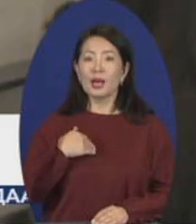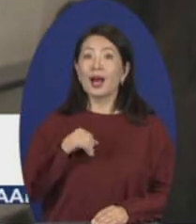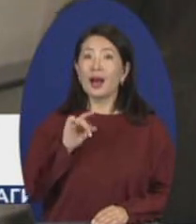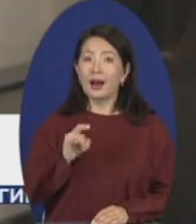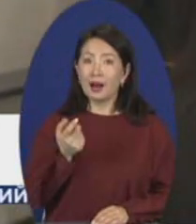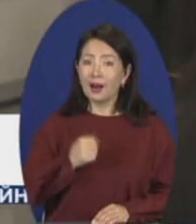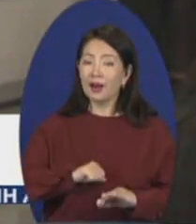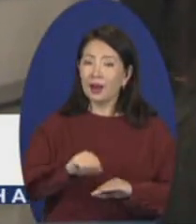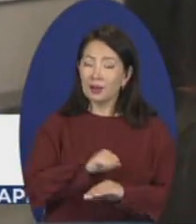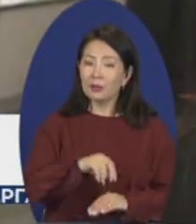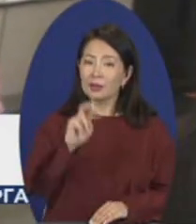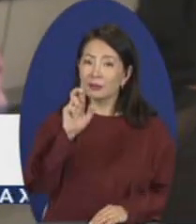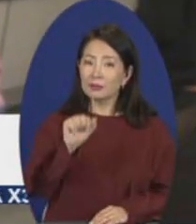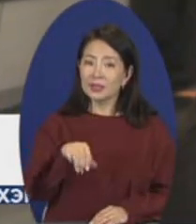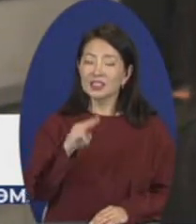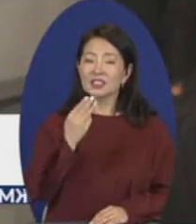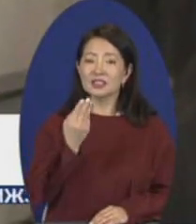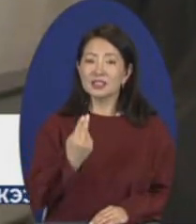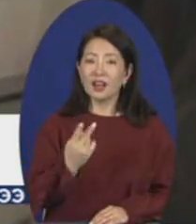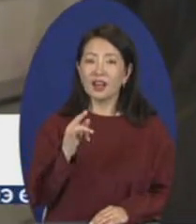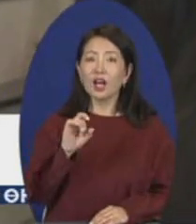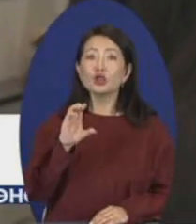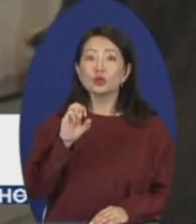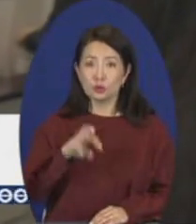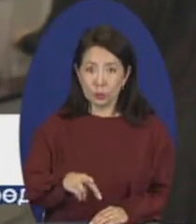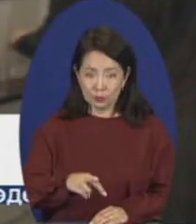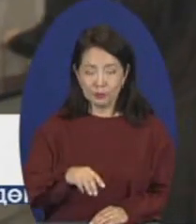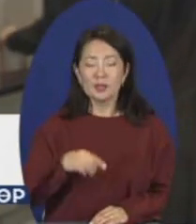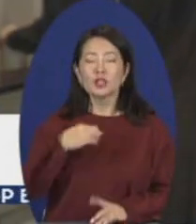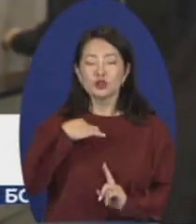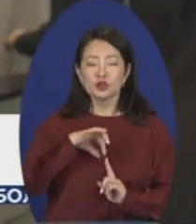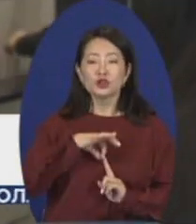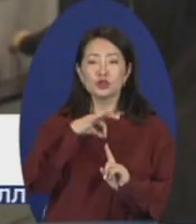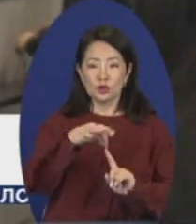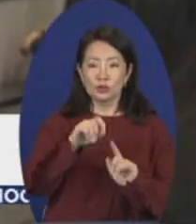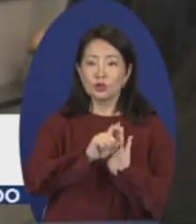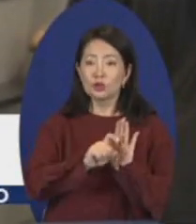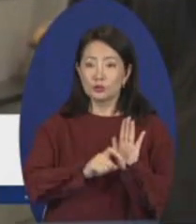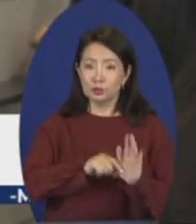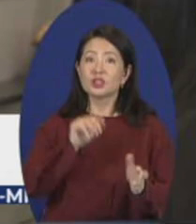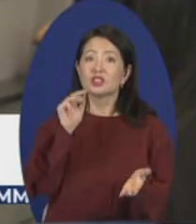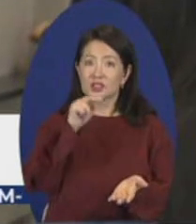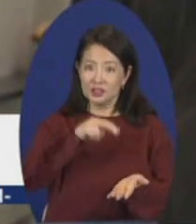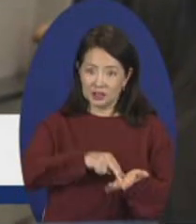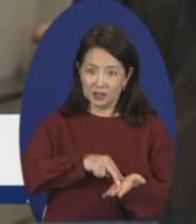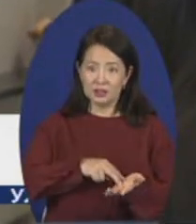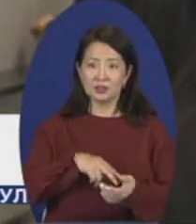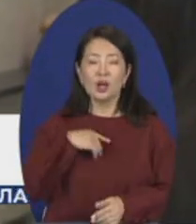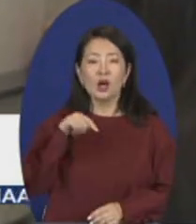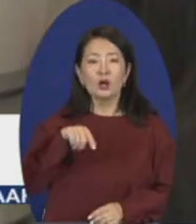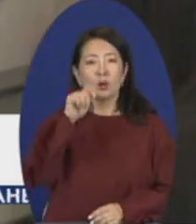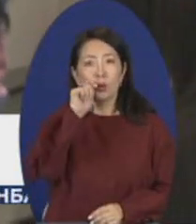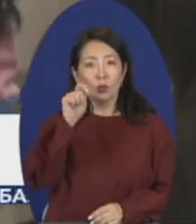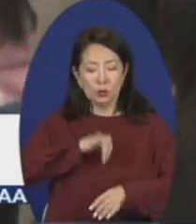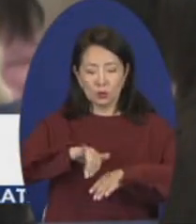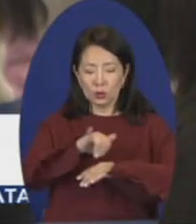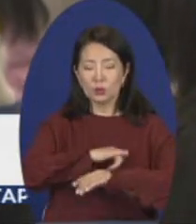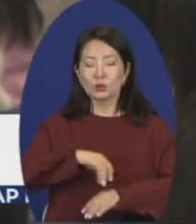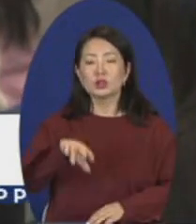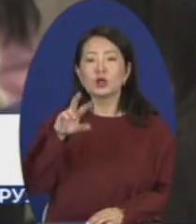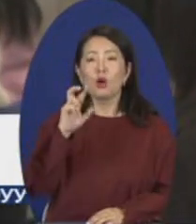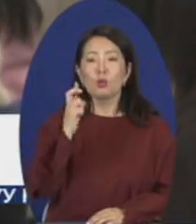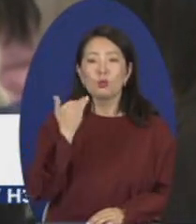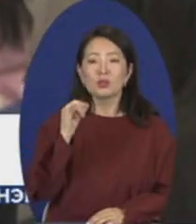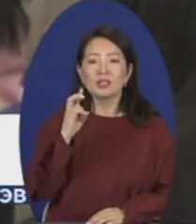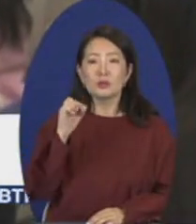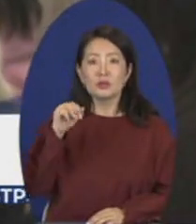сумаас ерөнхийлөгч хичээлгээс 2100 төгсөлт хүртэл тэмцээд одоо Унгар улсын Budapest